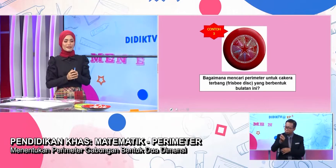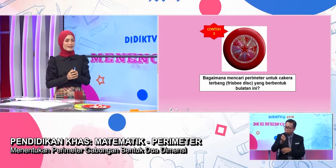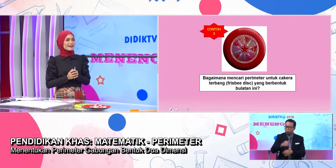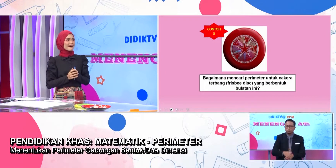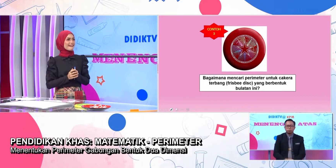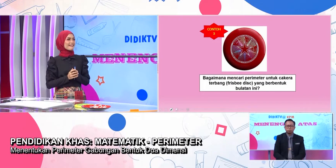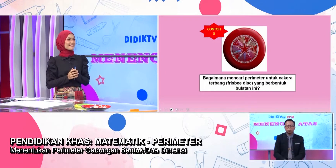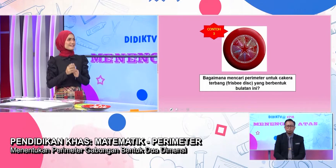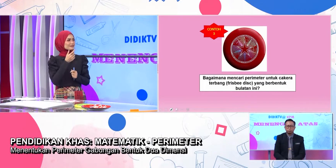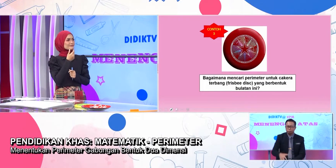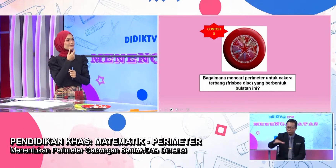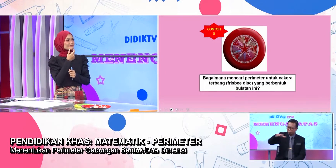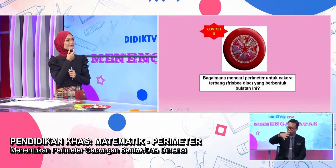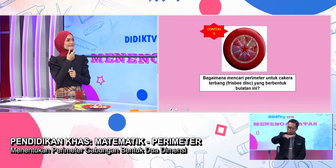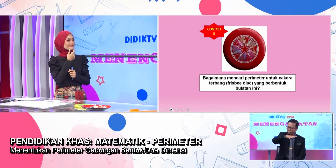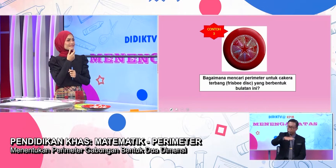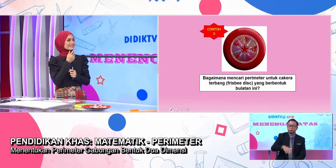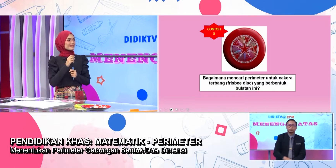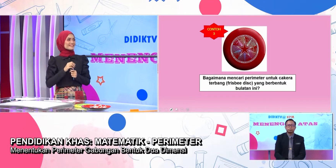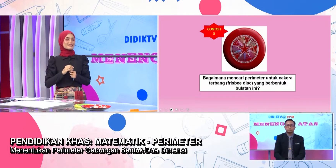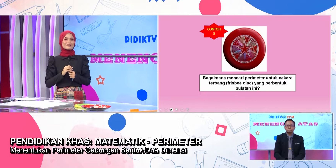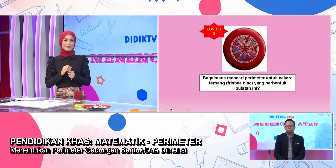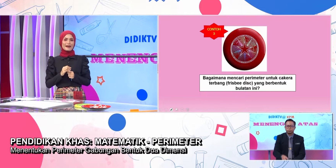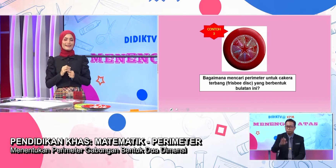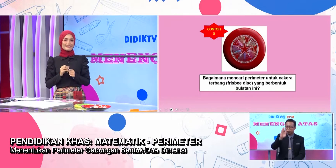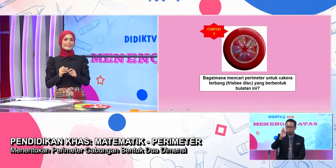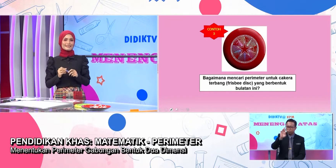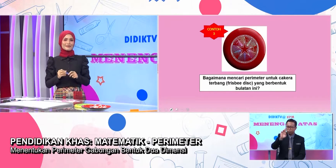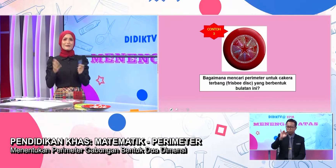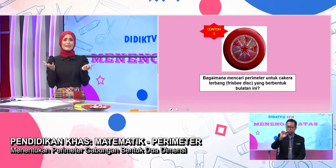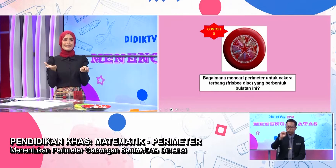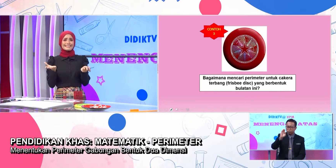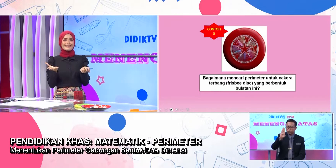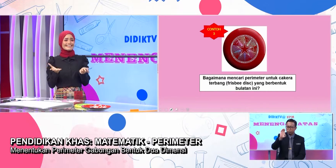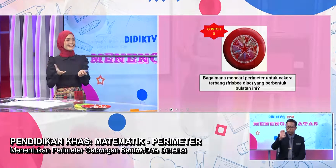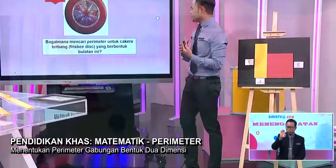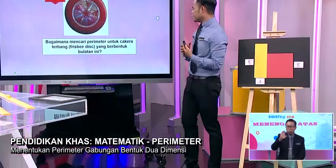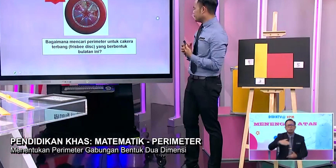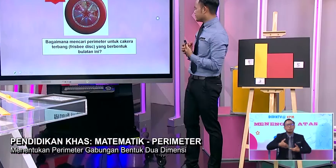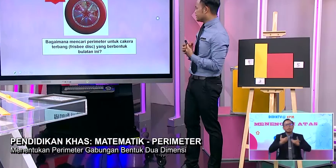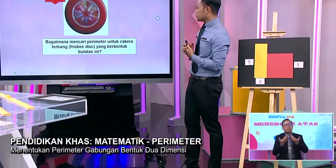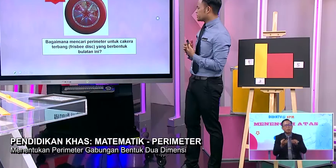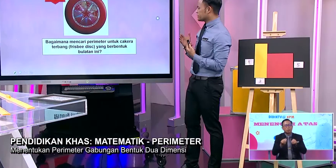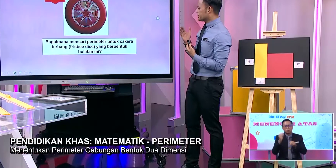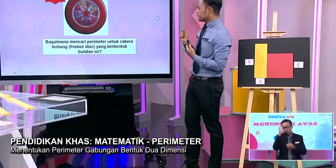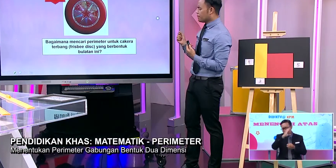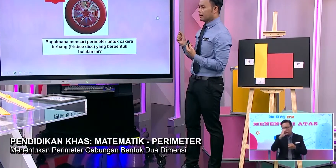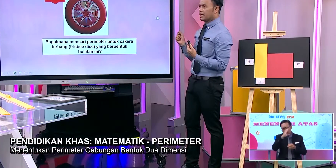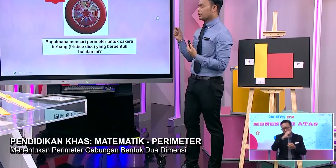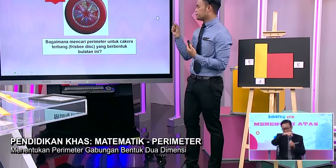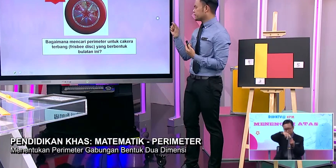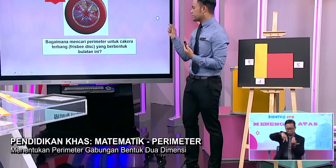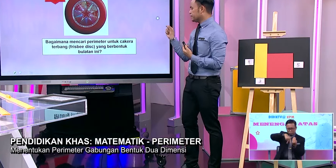single banget atau kita kenali sebagai swissbit bye Oke Bagaimana mencari primite untuk coklat